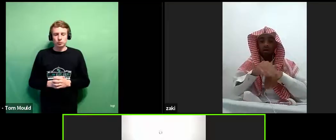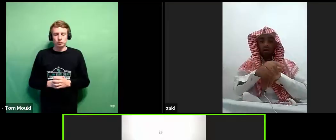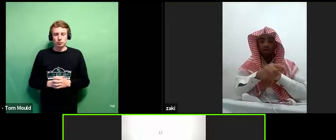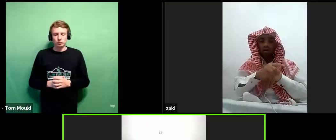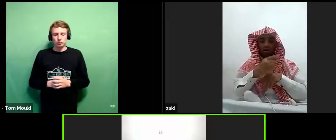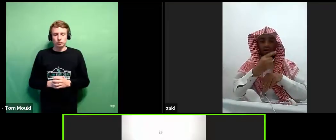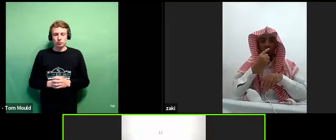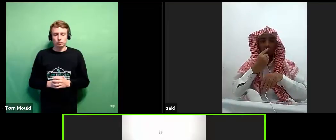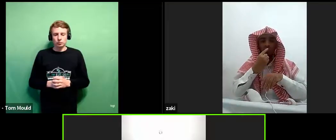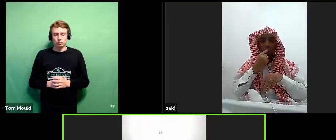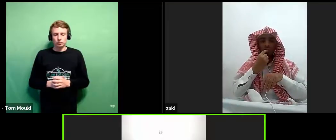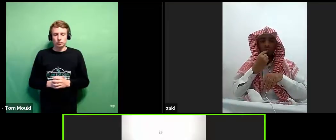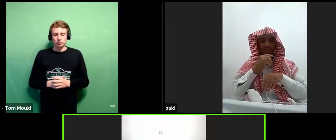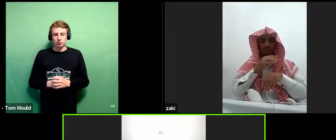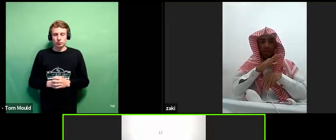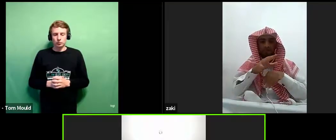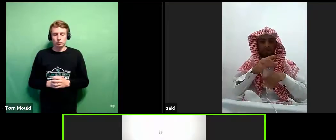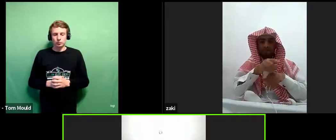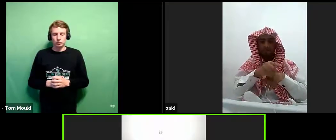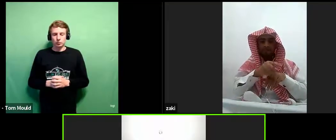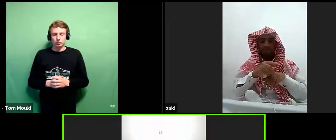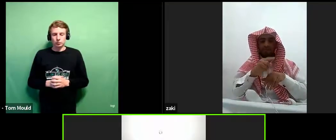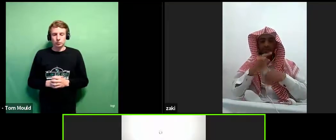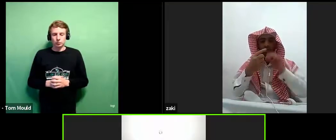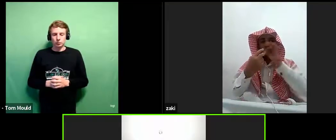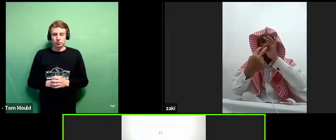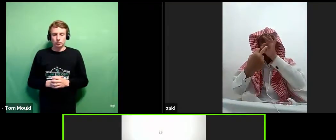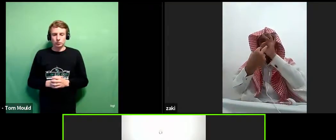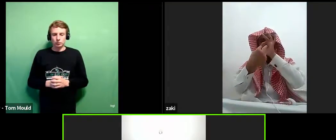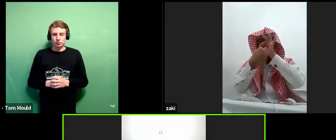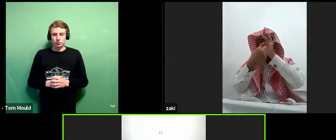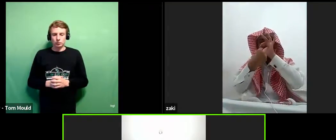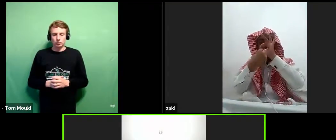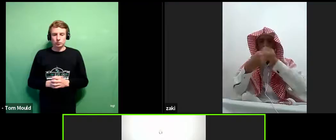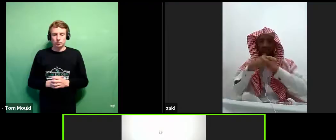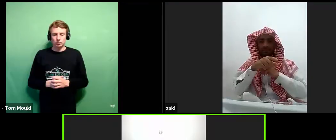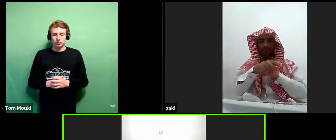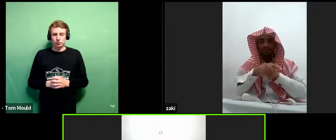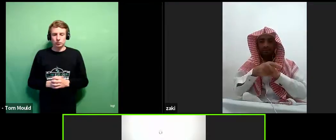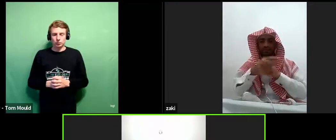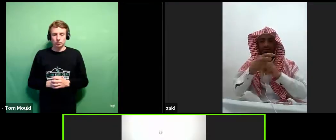الخنزير وما أهل به لغير الله